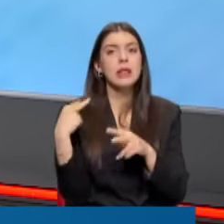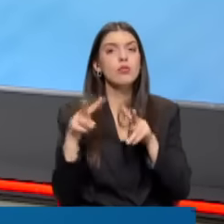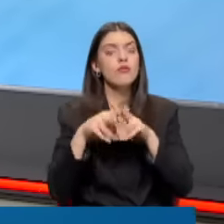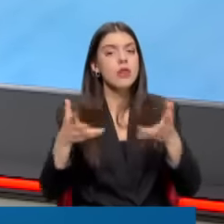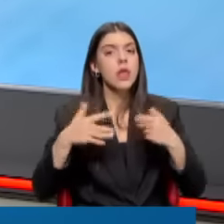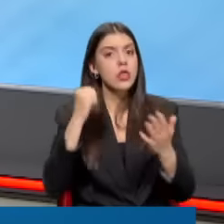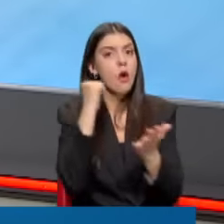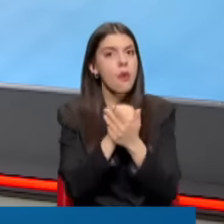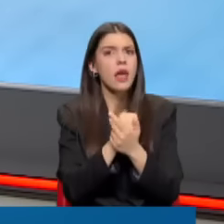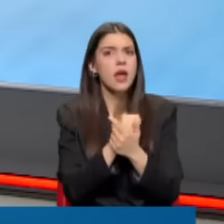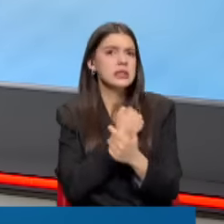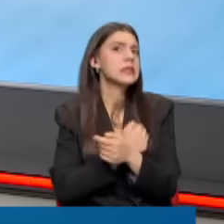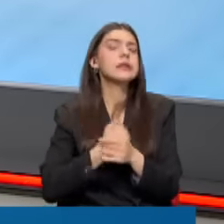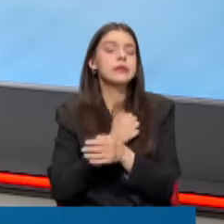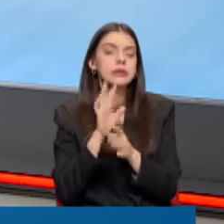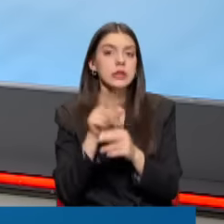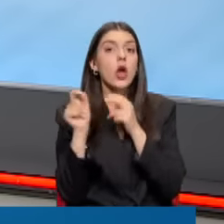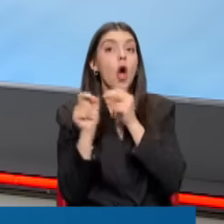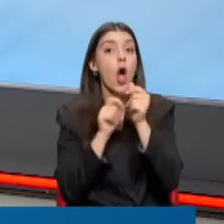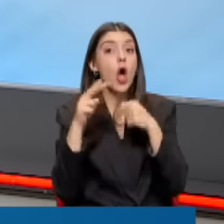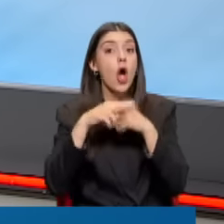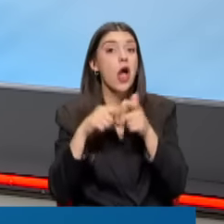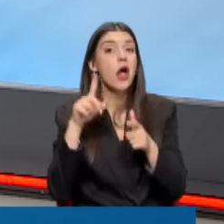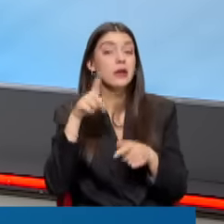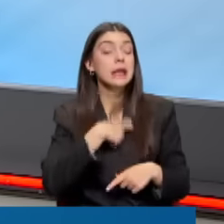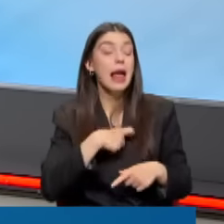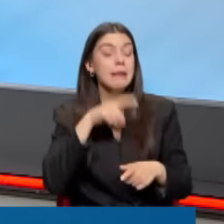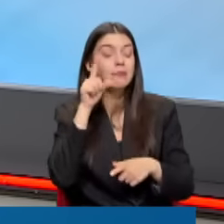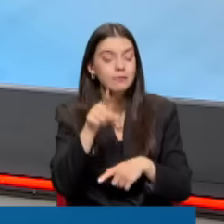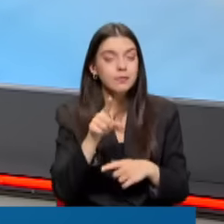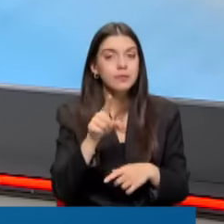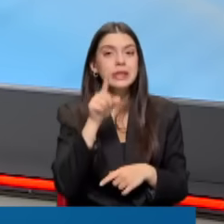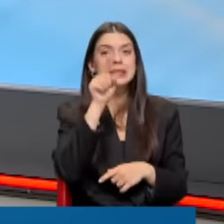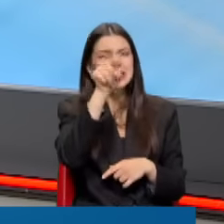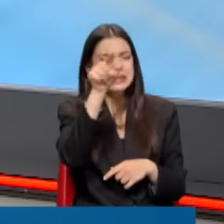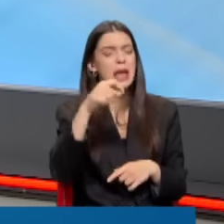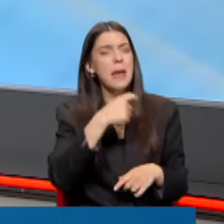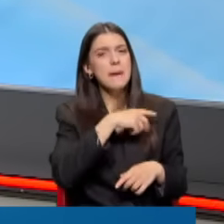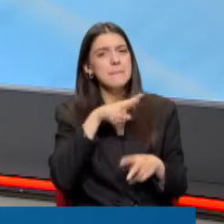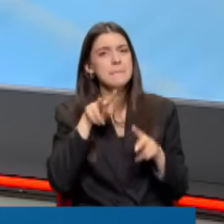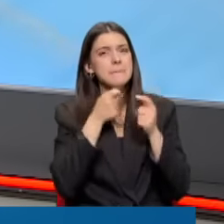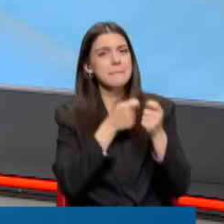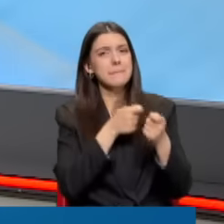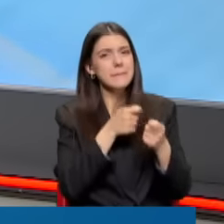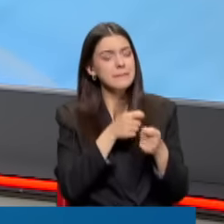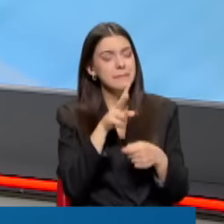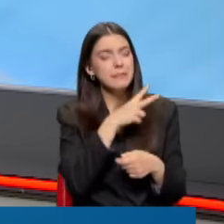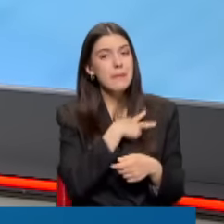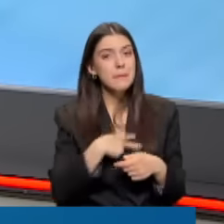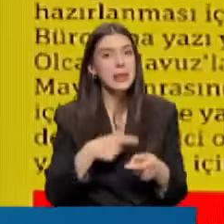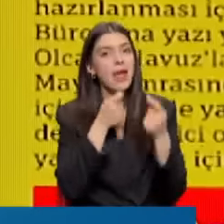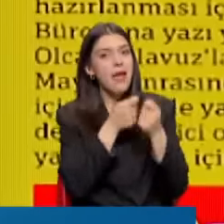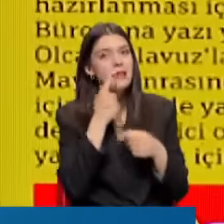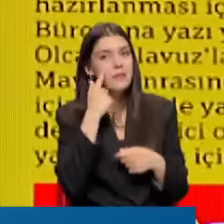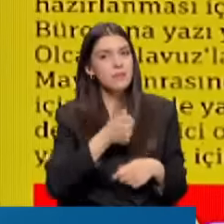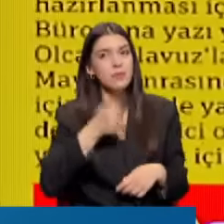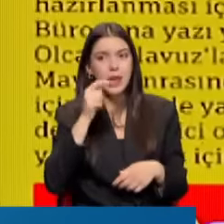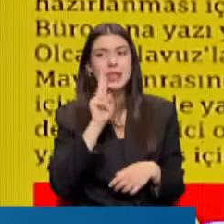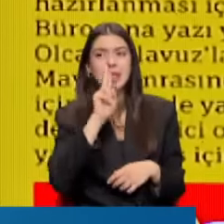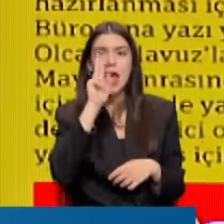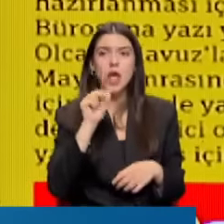sert tepki gösterdi özel sizin milli eğitim bakanınız 10 yıl çalıştım 7 günde görüş bildirin yetmiyorsa